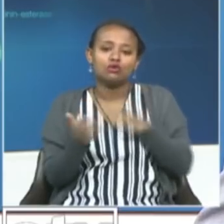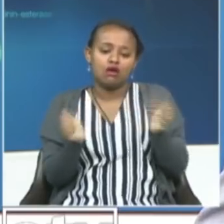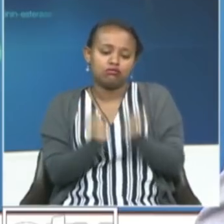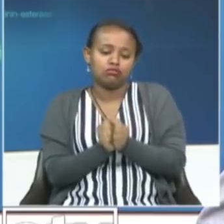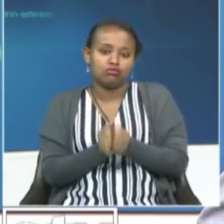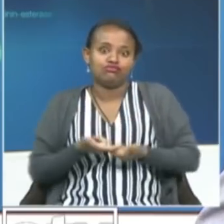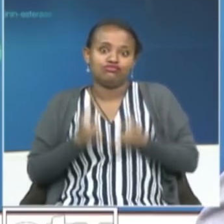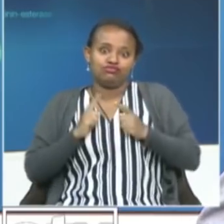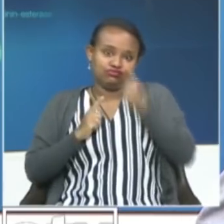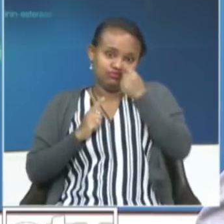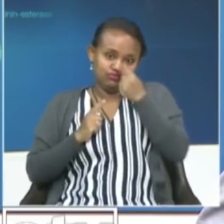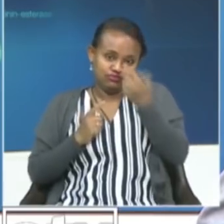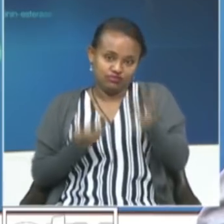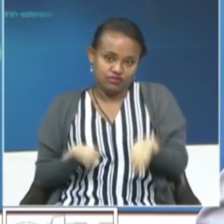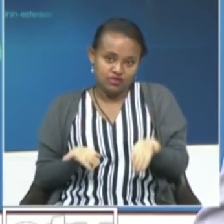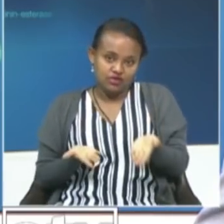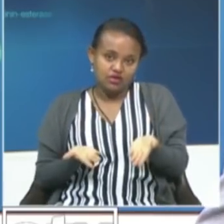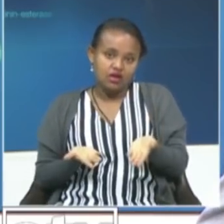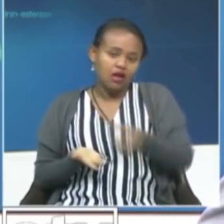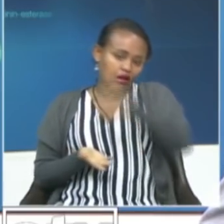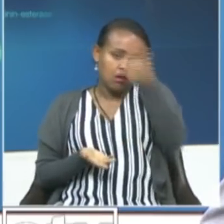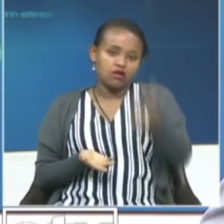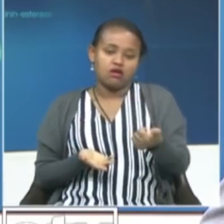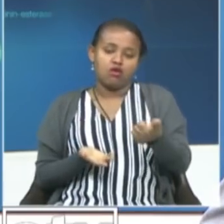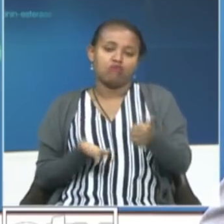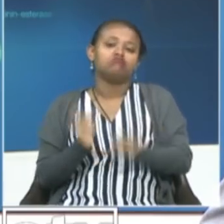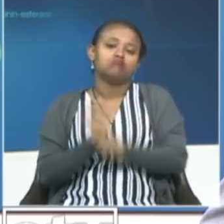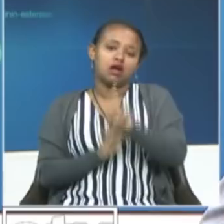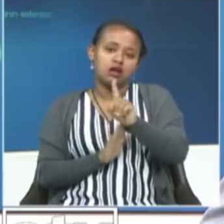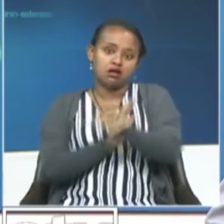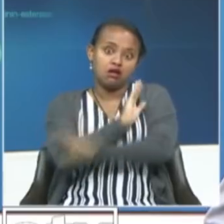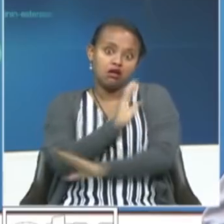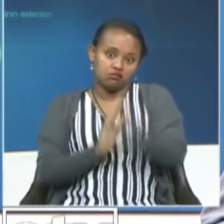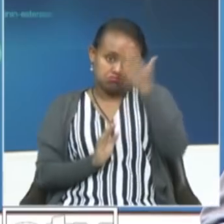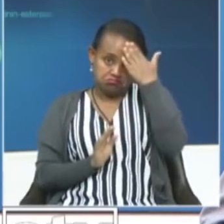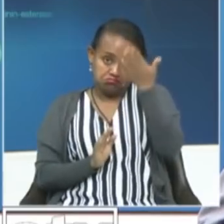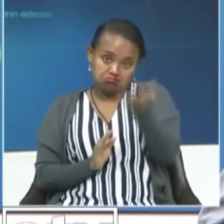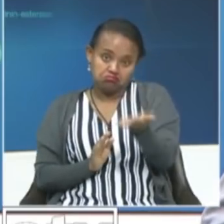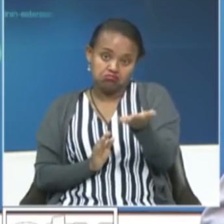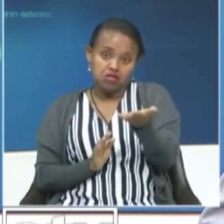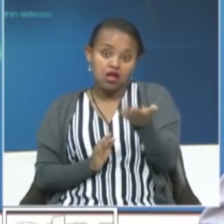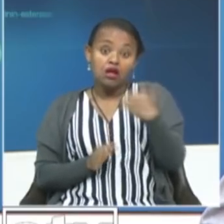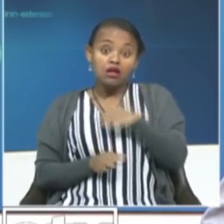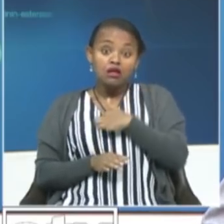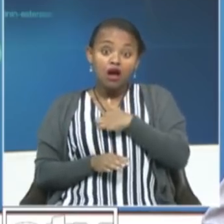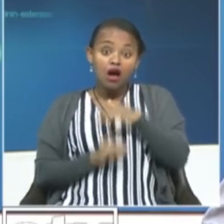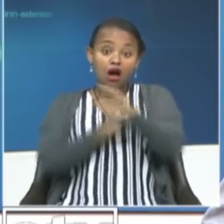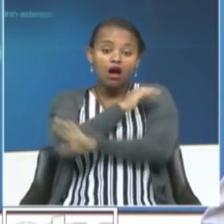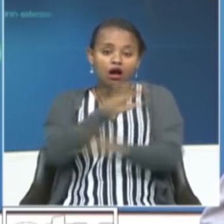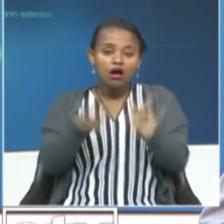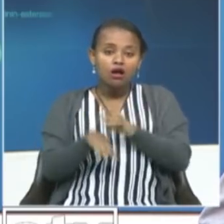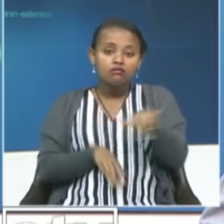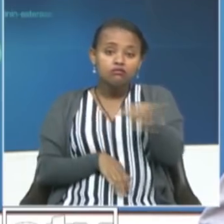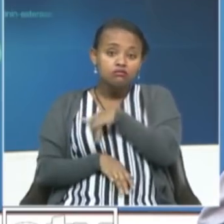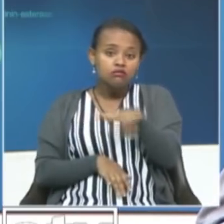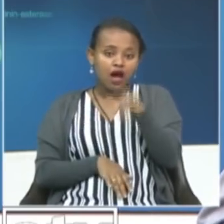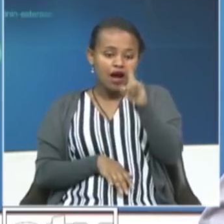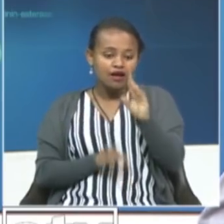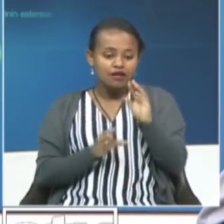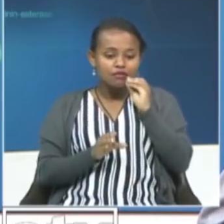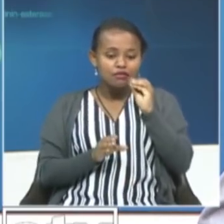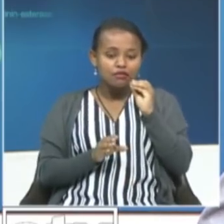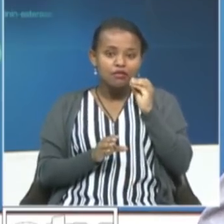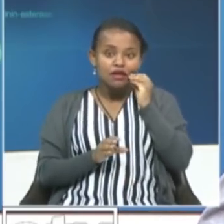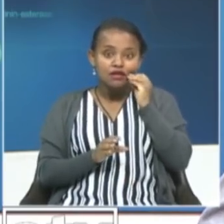ያሉ ሰዎች እንደሚኖሩ የትኛውም አዳጊ ሀገር ላይ ይታወቃል። እንደዛውም እኛ ሀገር ላይም እንደዚህ በዛ ልክ አንድ ቤት ውስጥ